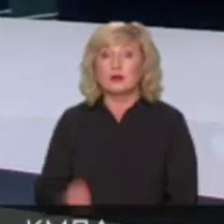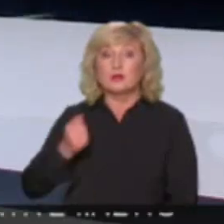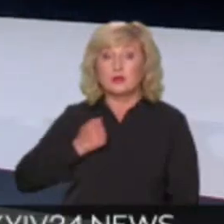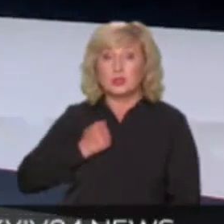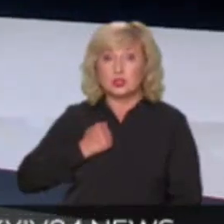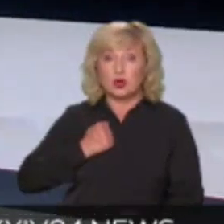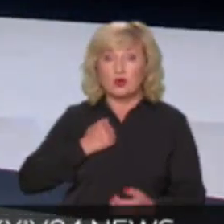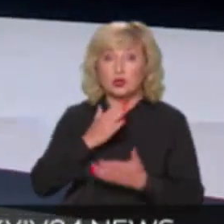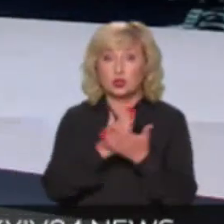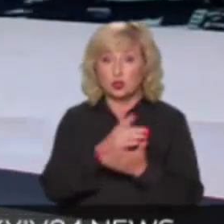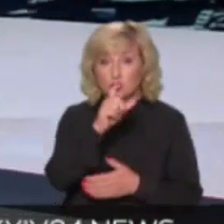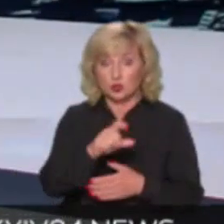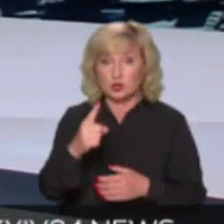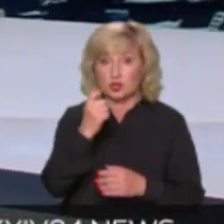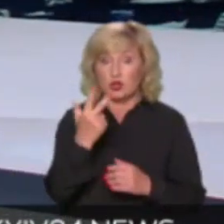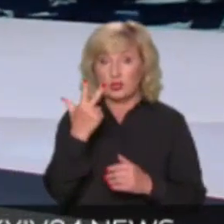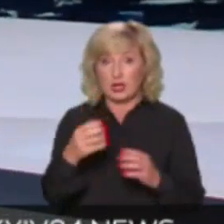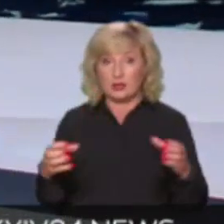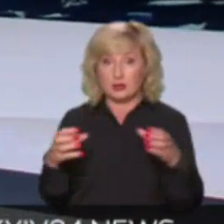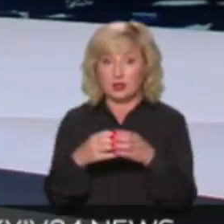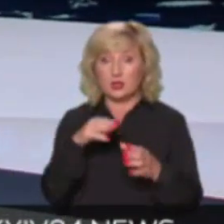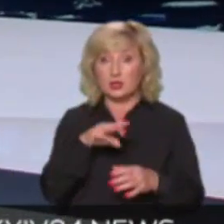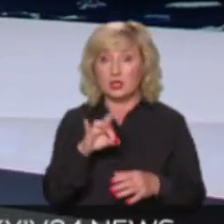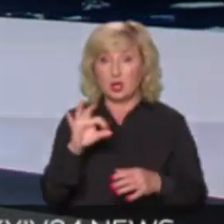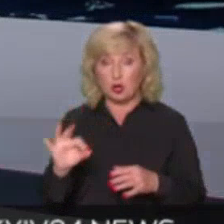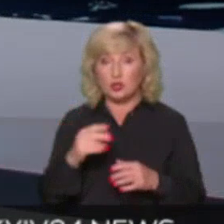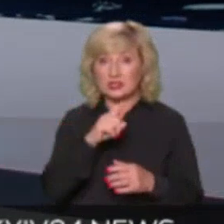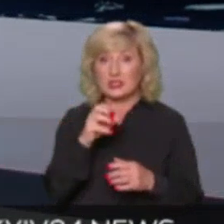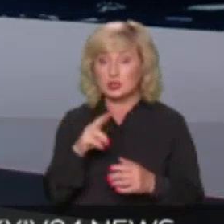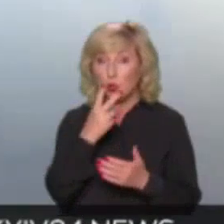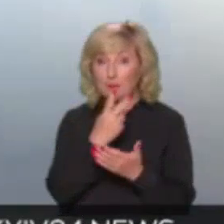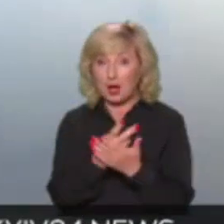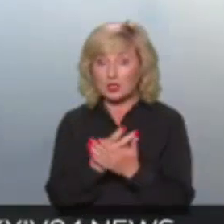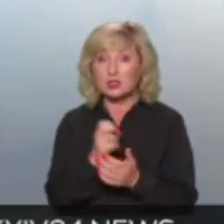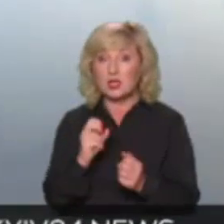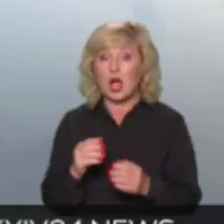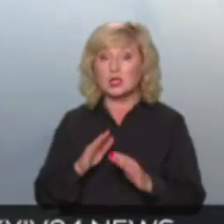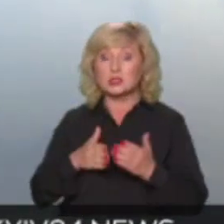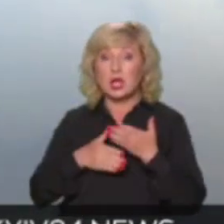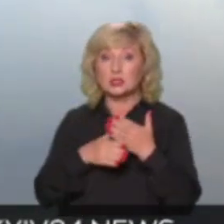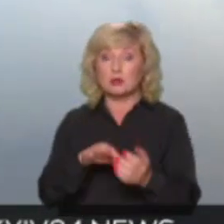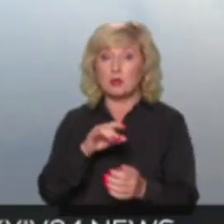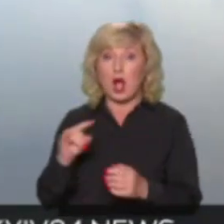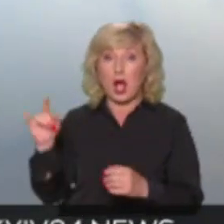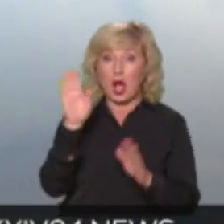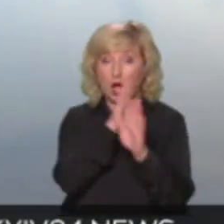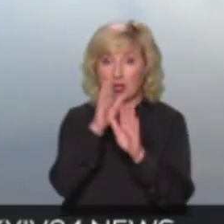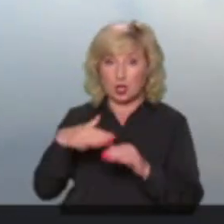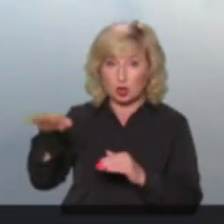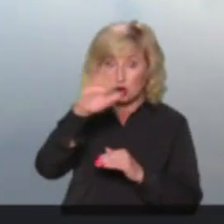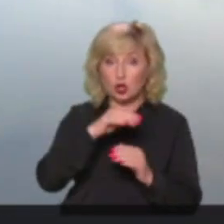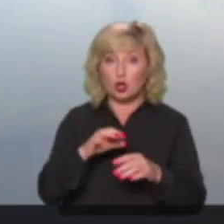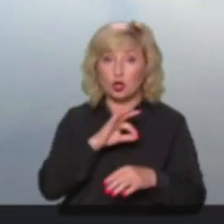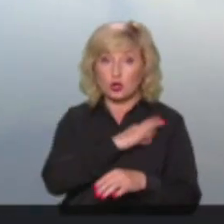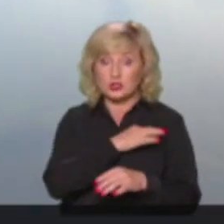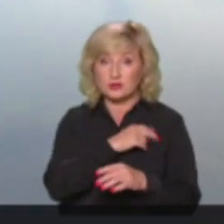Військовослужбовці 103-ї окремої бригади Сил територіальної оборони ЗСУ показали, як засобами аеророзвідки розпізнали та знищили